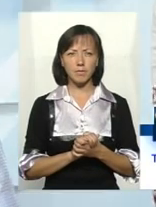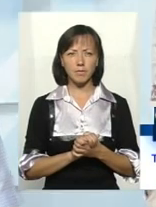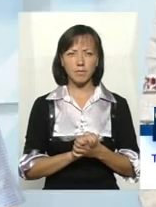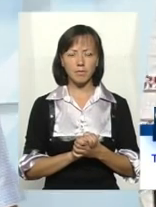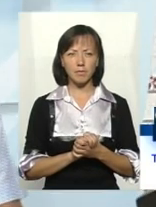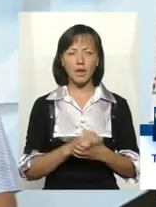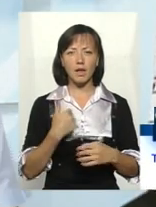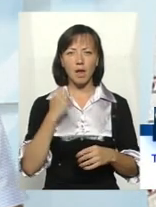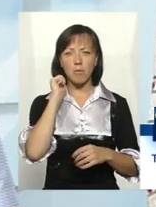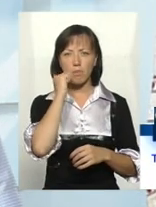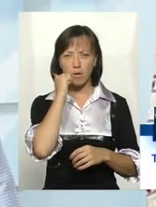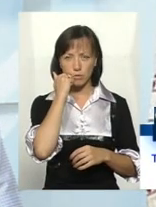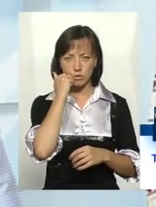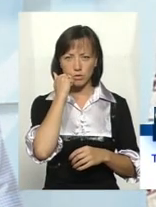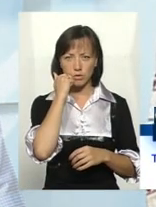дерева. Я бабушка.